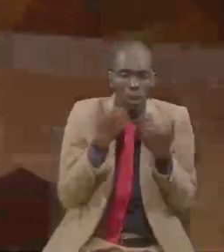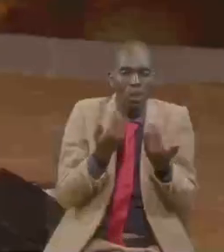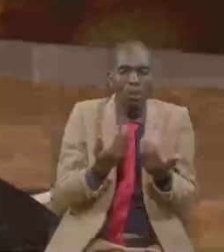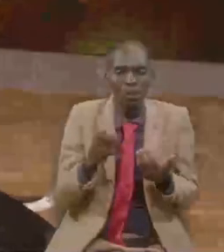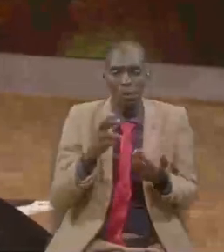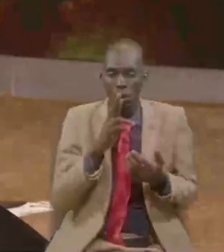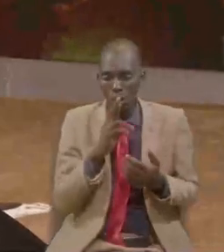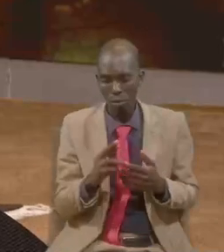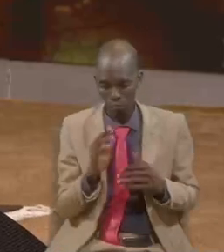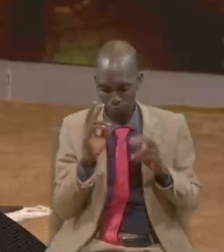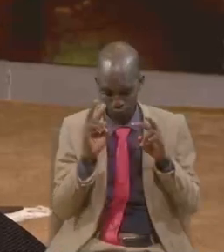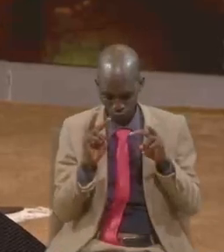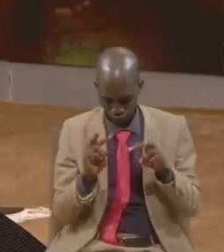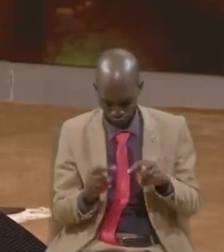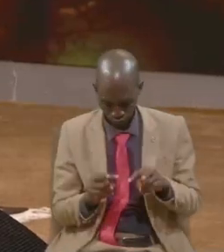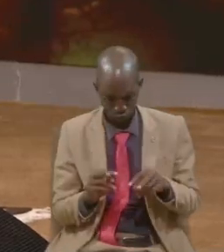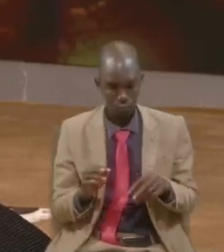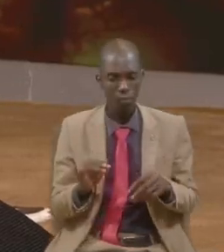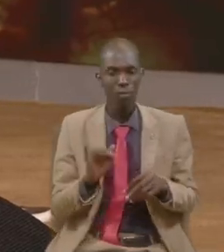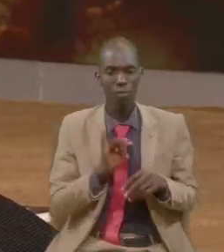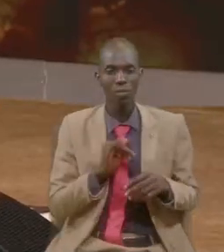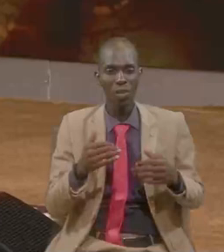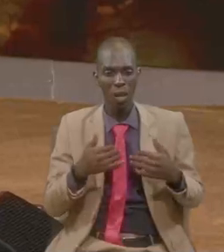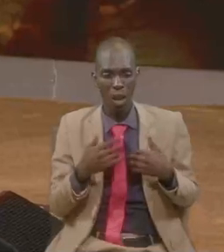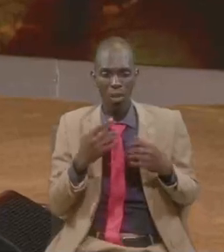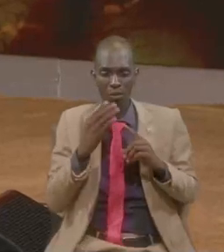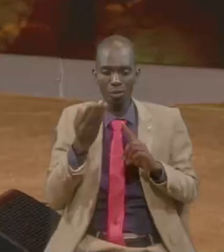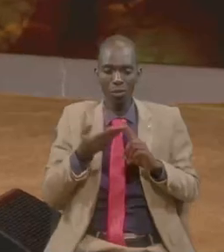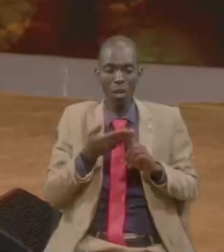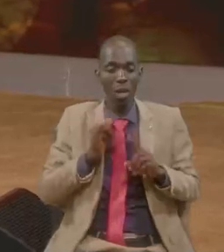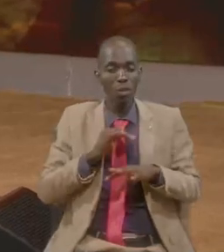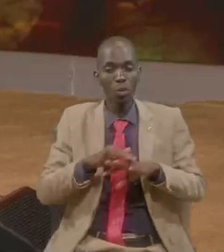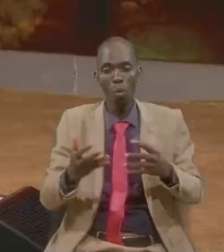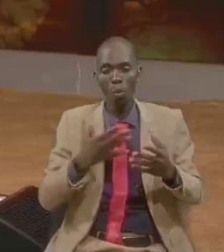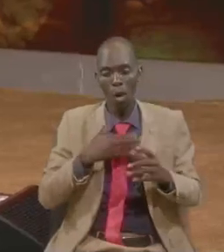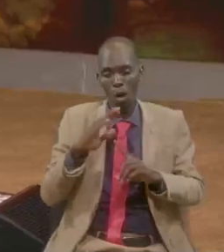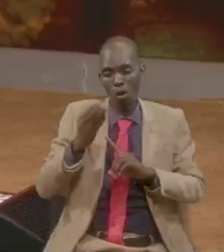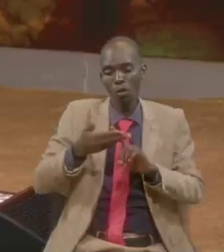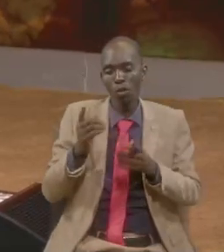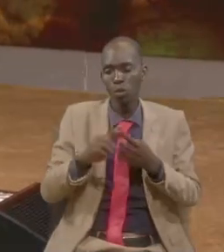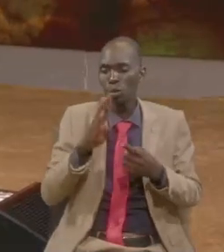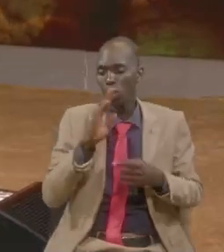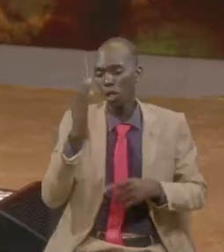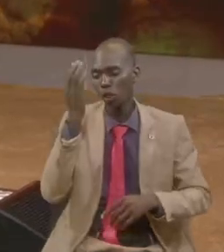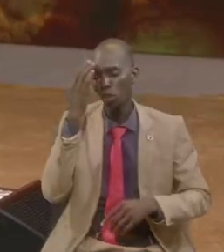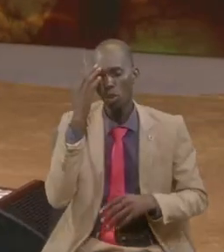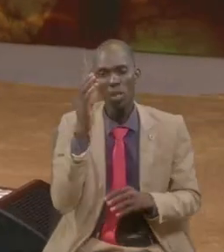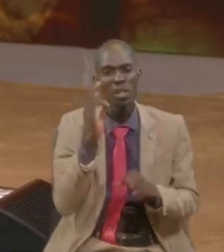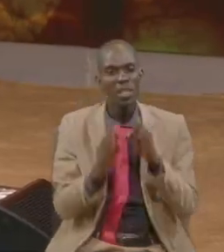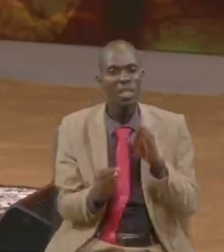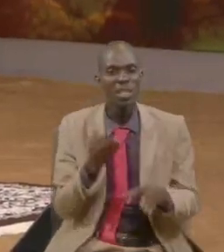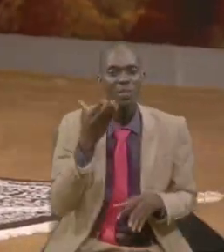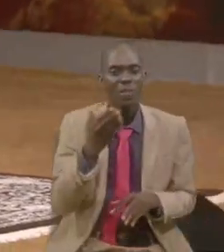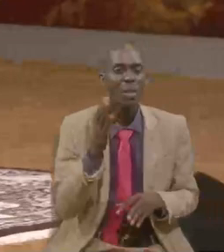Et vous baissez la tête et que j'ai la conviction, je ne veux pas que ma conviction soit connue. S'il y a